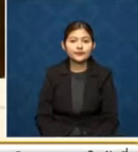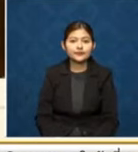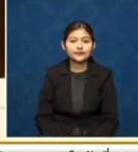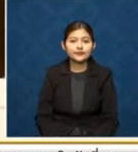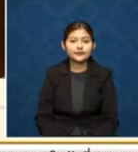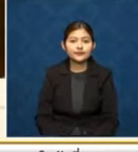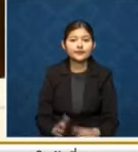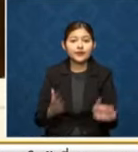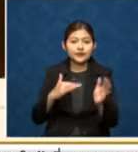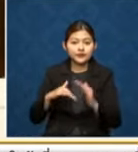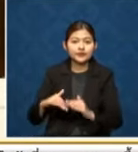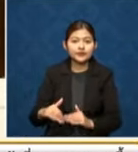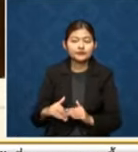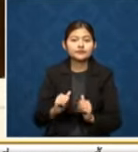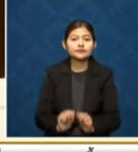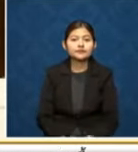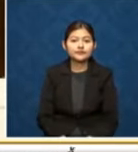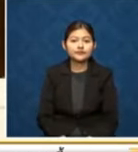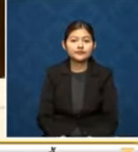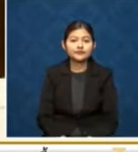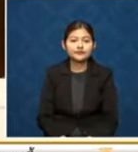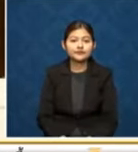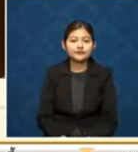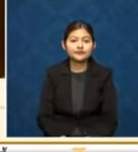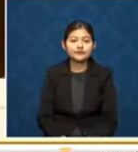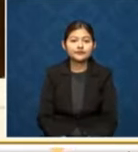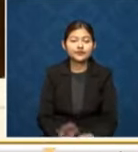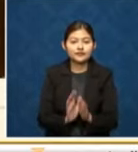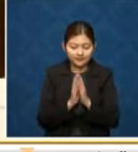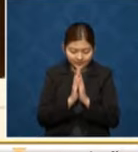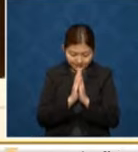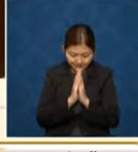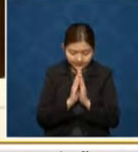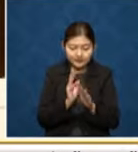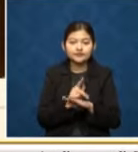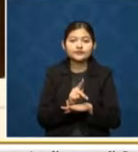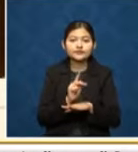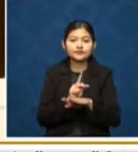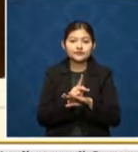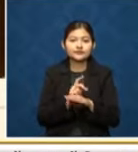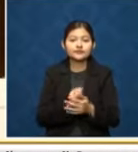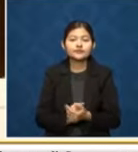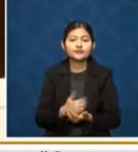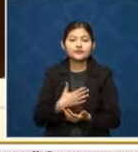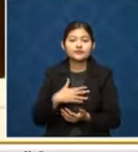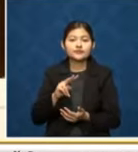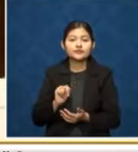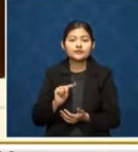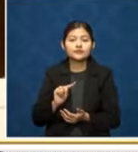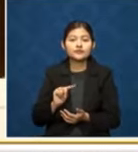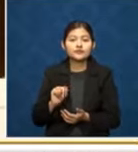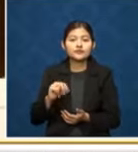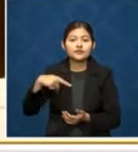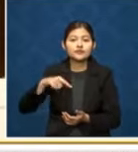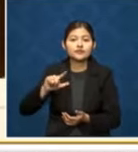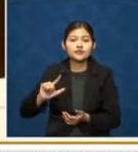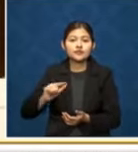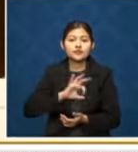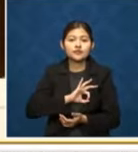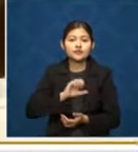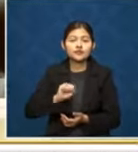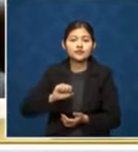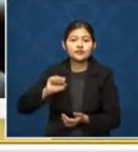ครับขอข้ามก่อนนะครับ ครับผมครับกราบเรียนท่านประธานที่เคารพครับกับผมณพลเชยคำแหงสมาชิกสภาผู้แทนราษฎร